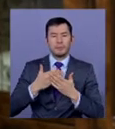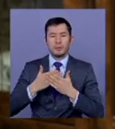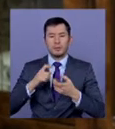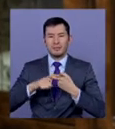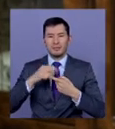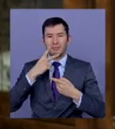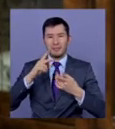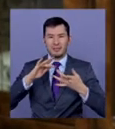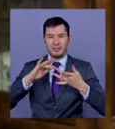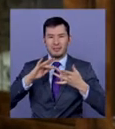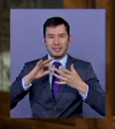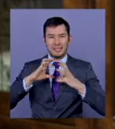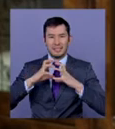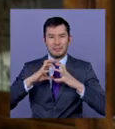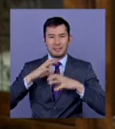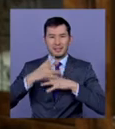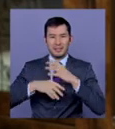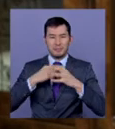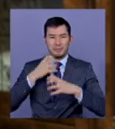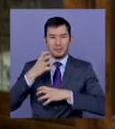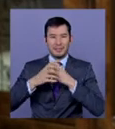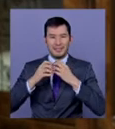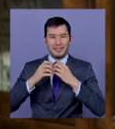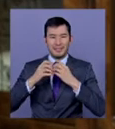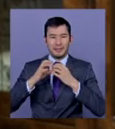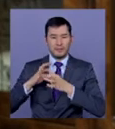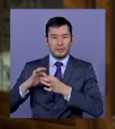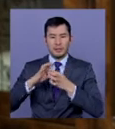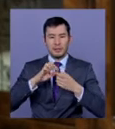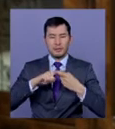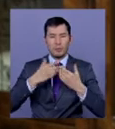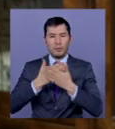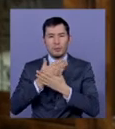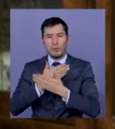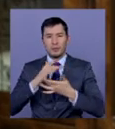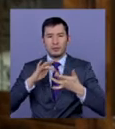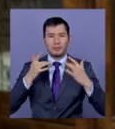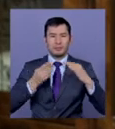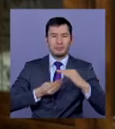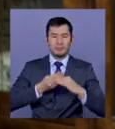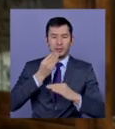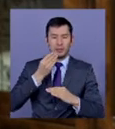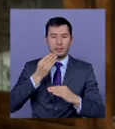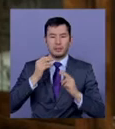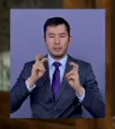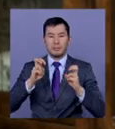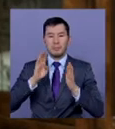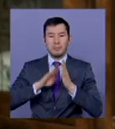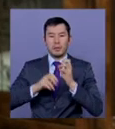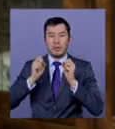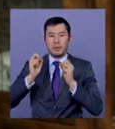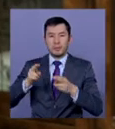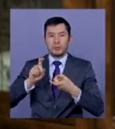тәуелді болғандықтан тікелей болмаса да жанама түрде ол мұнай бағалары арқылы бола ма, қауіпсіздіктің әлсіреуі